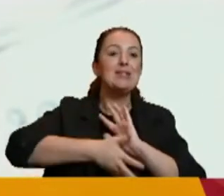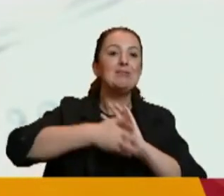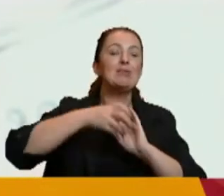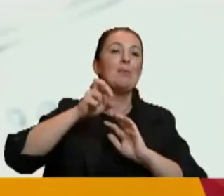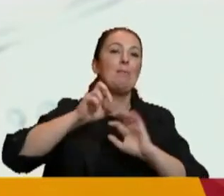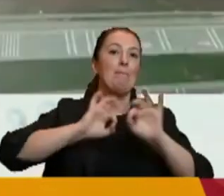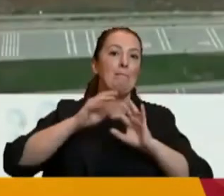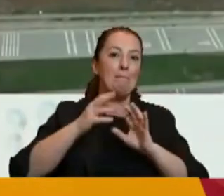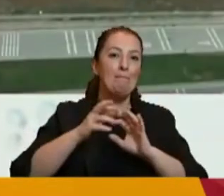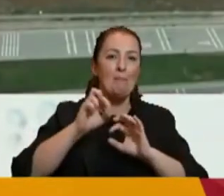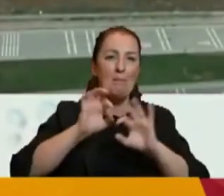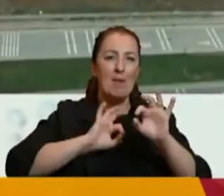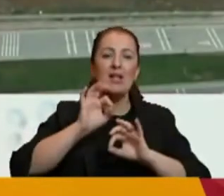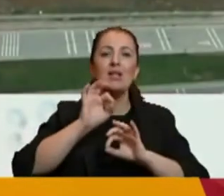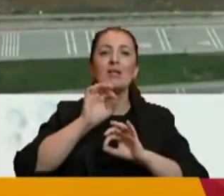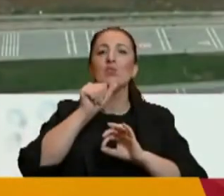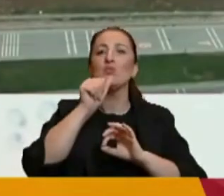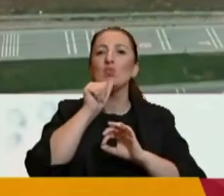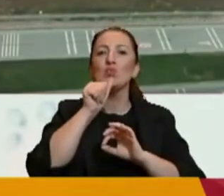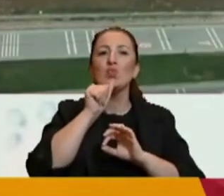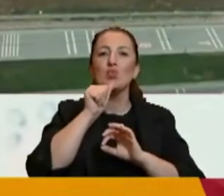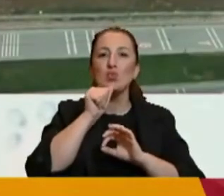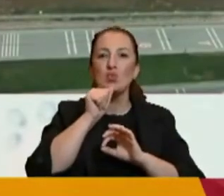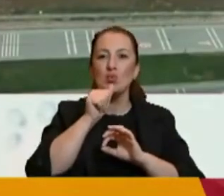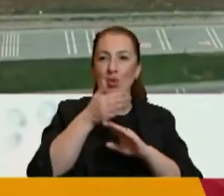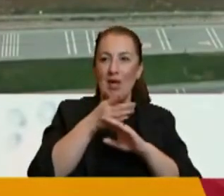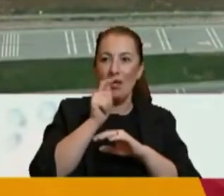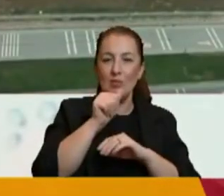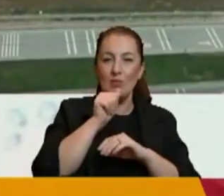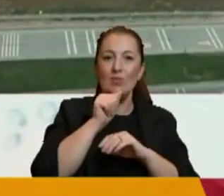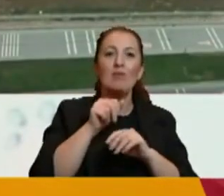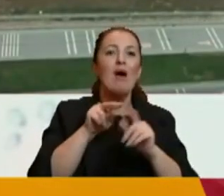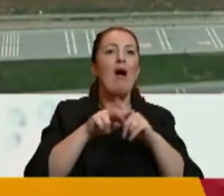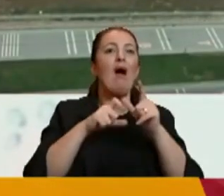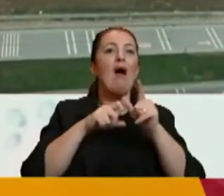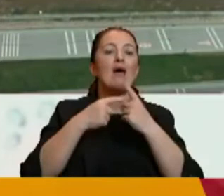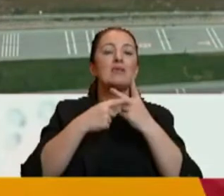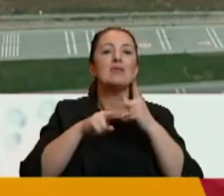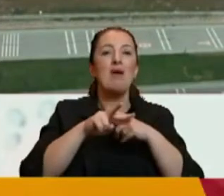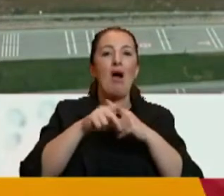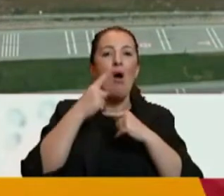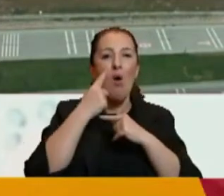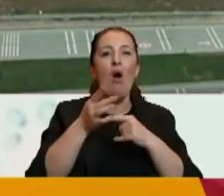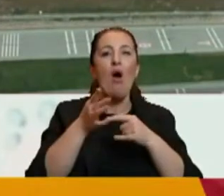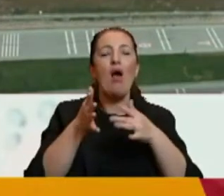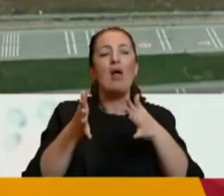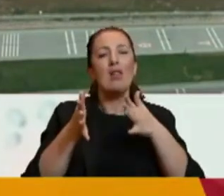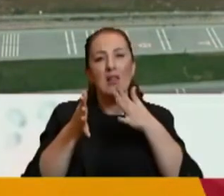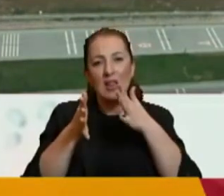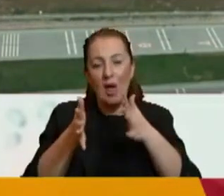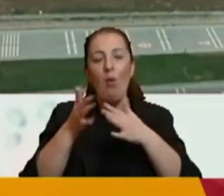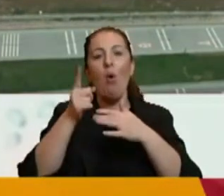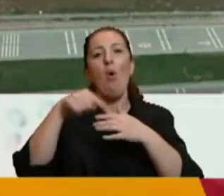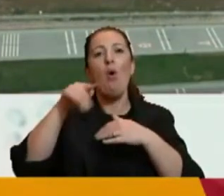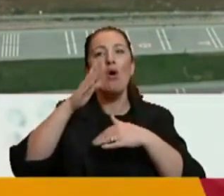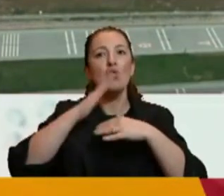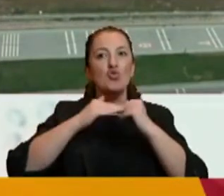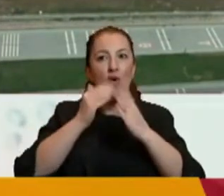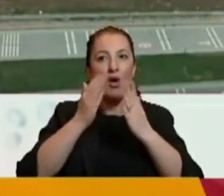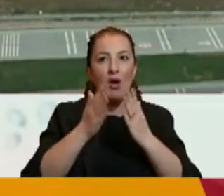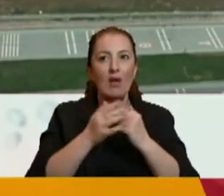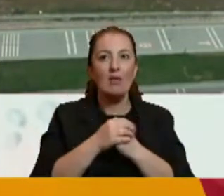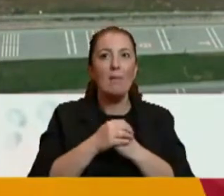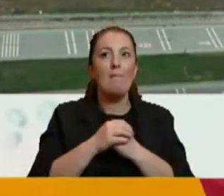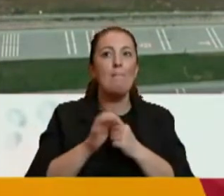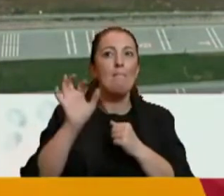planlanan içine suyu projelerimiz Asya bölgesinde muhtelif depo ve terfi merkezleri inşaatı Bunlar işte